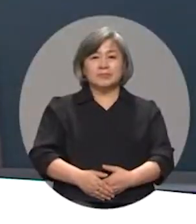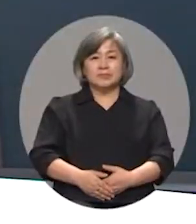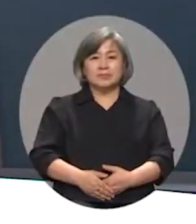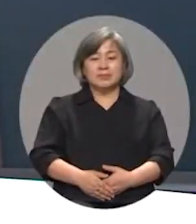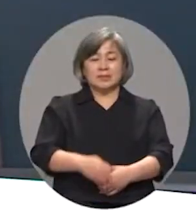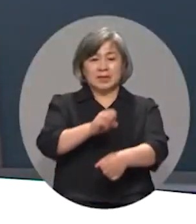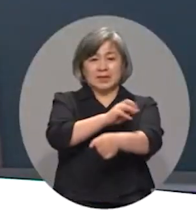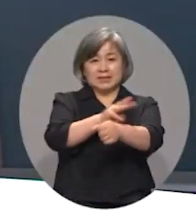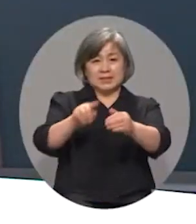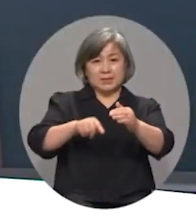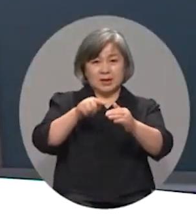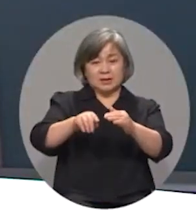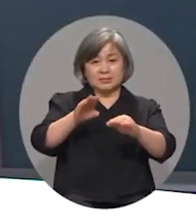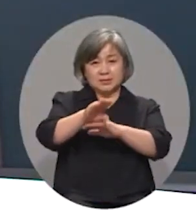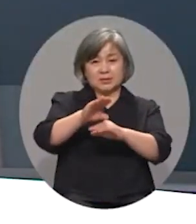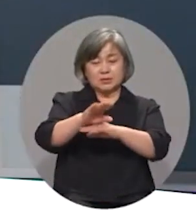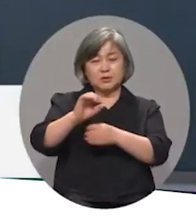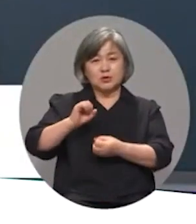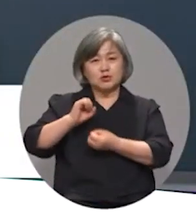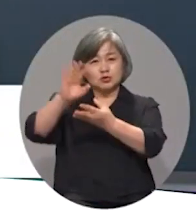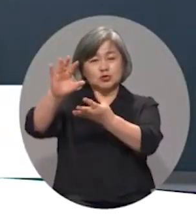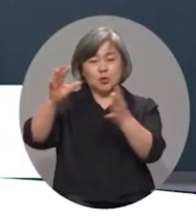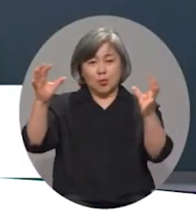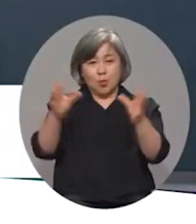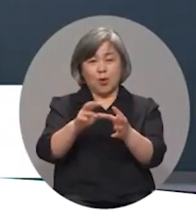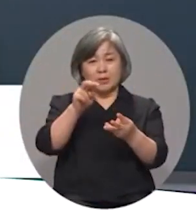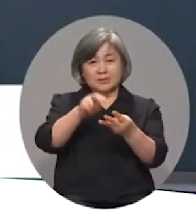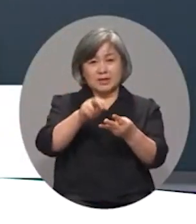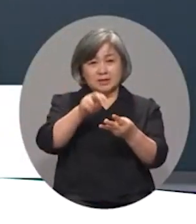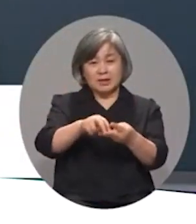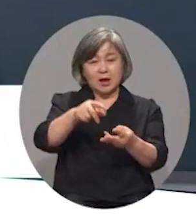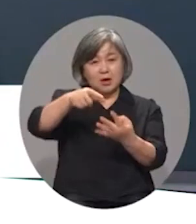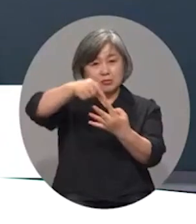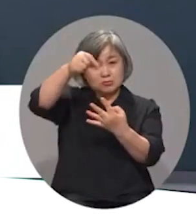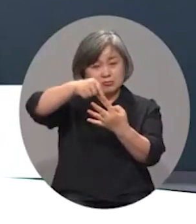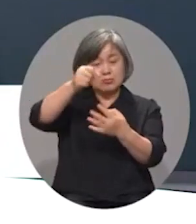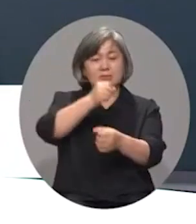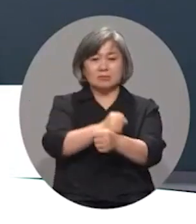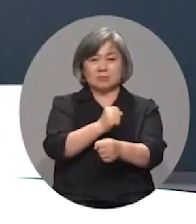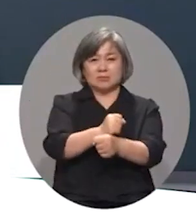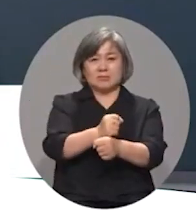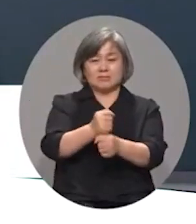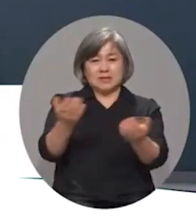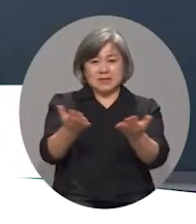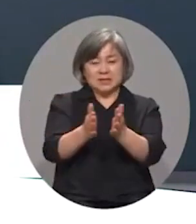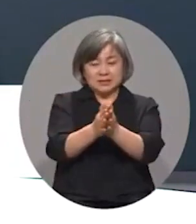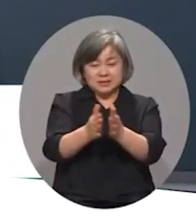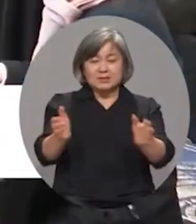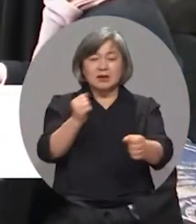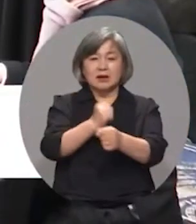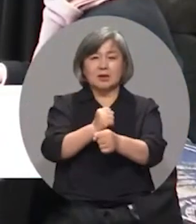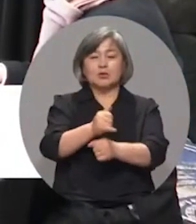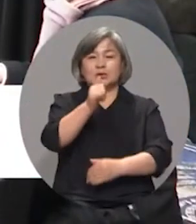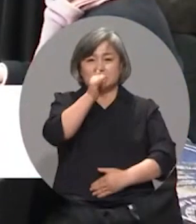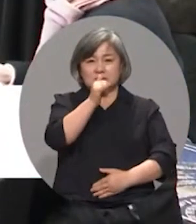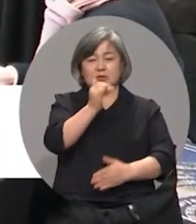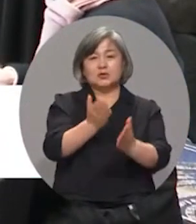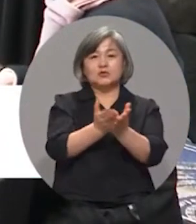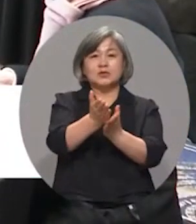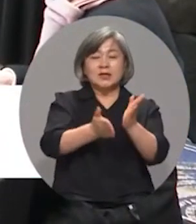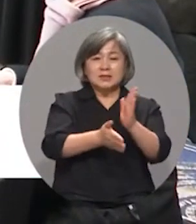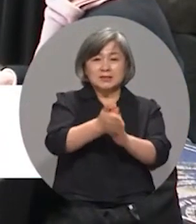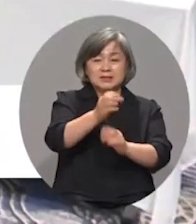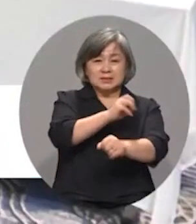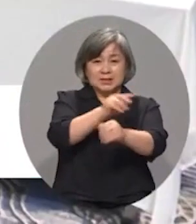새만금 자동차 수출 복합 센터의 우선협상 대상자가 선정돼 조성사업이 본격 하고 있습니다 군산시는